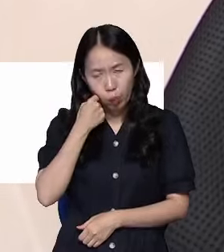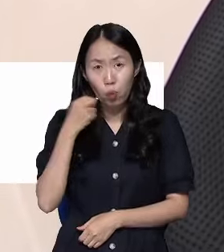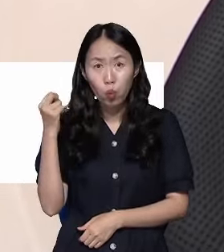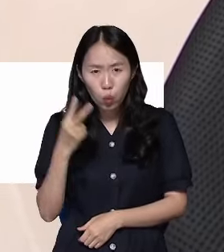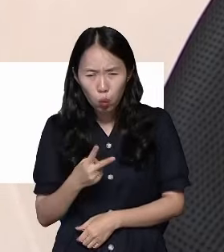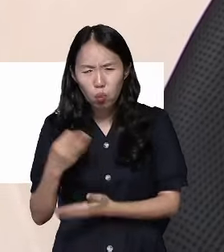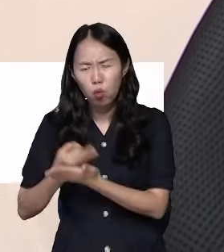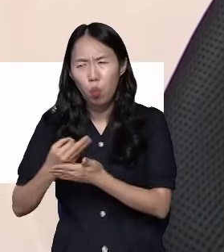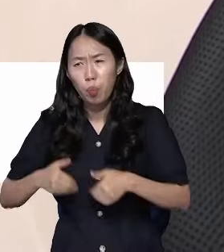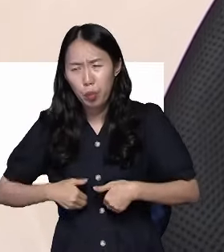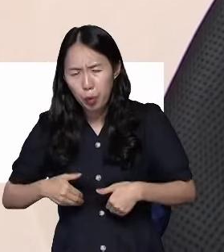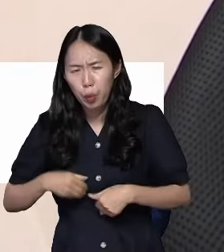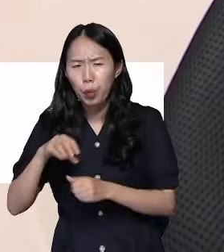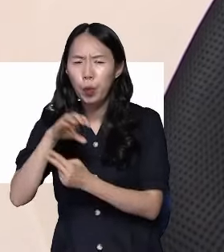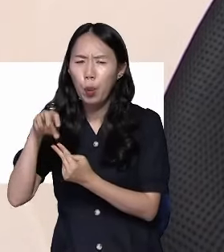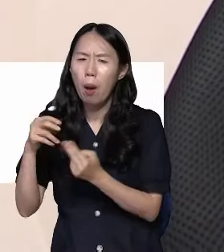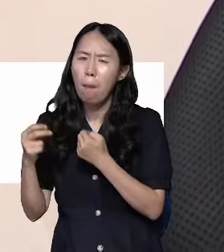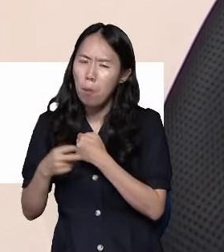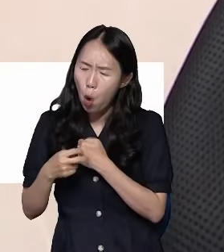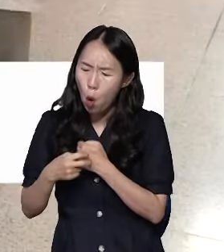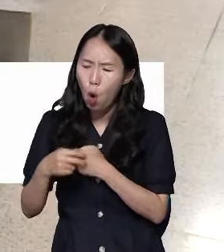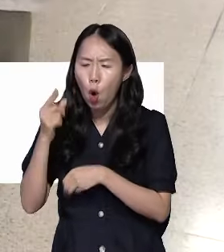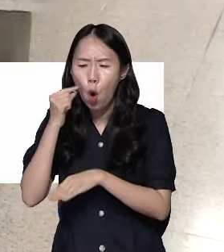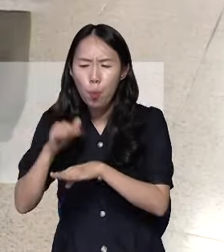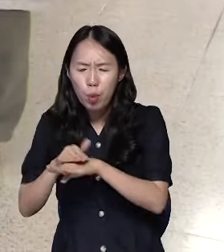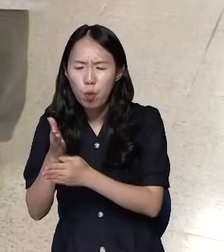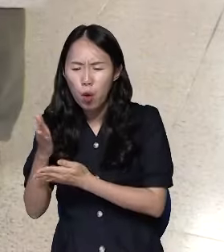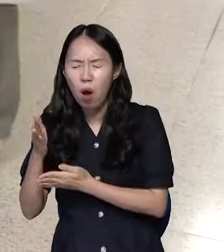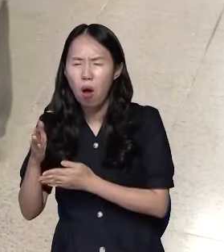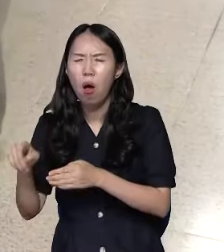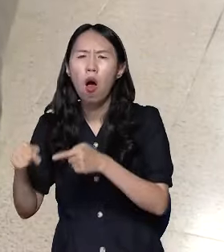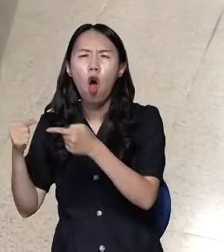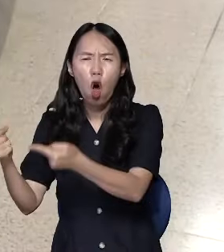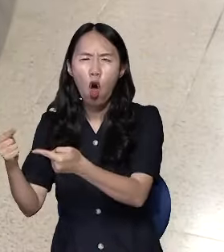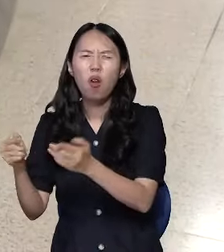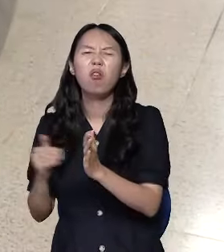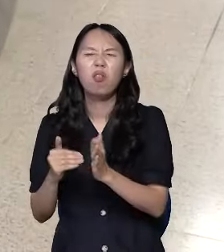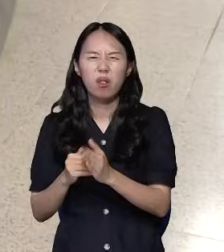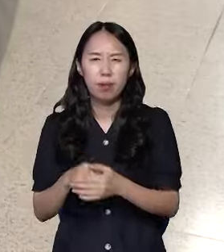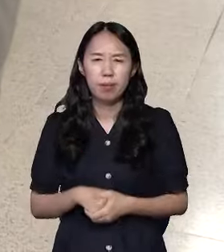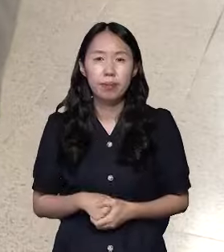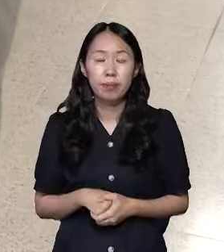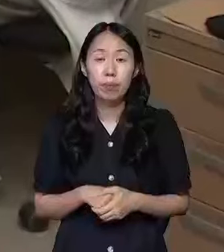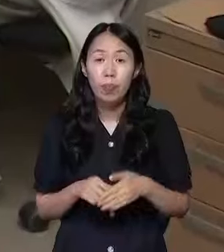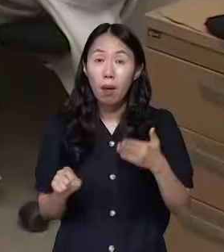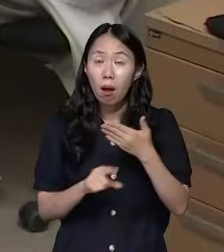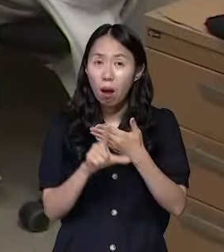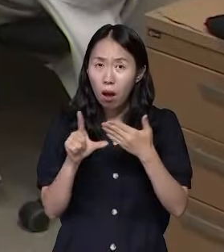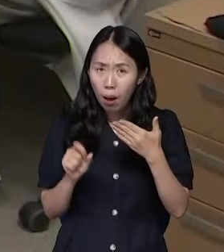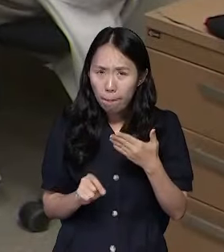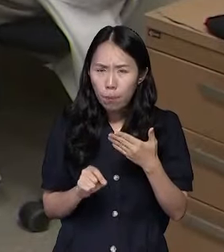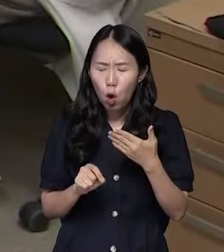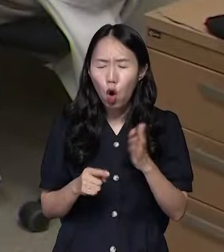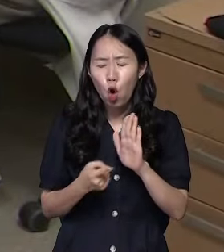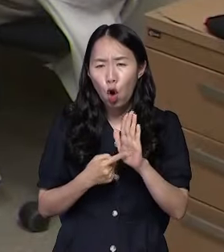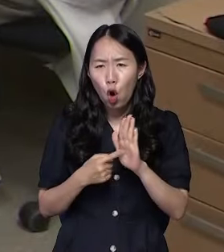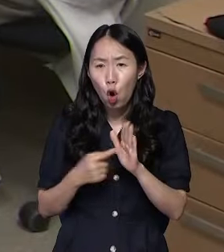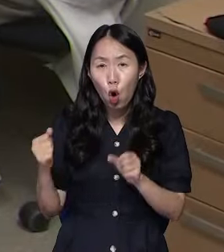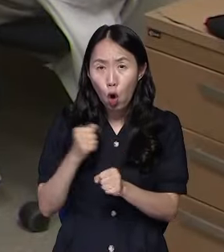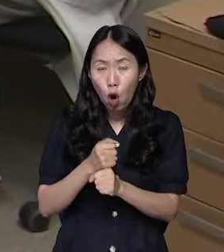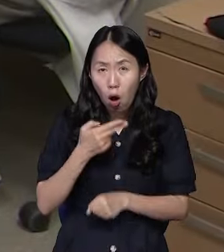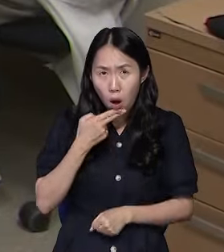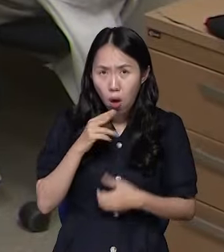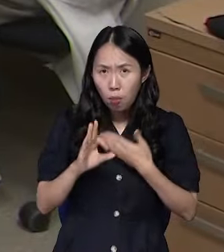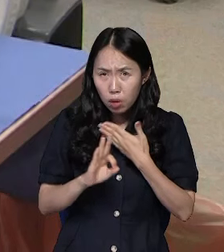요양병원이나 신경전을 했는데 진짜 알맞았어요. 사직한 전공의는 하반기 모집 때 복귀하지 않으면 내년